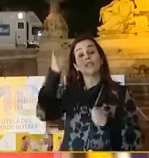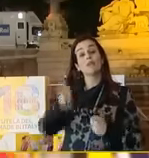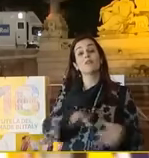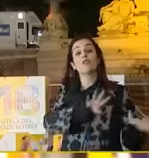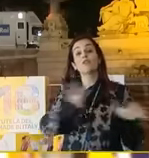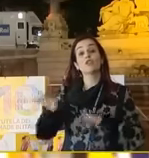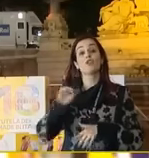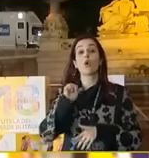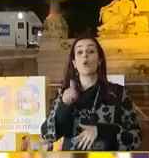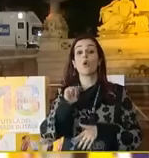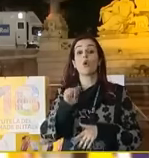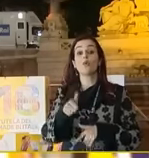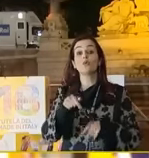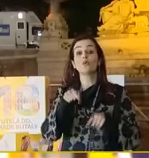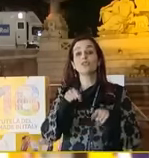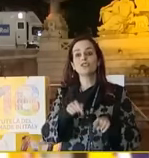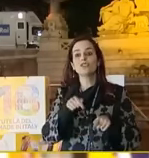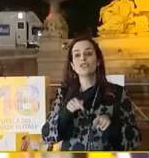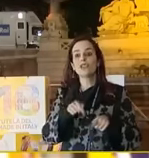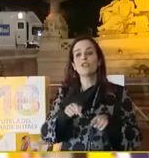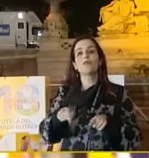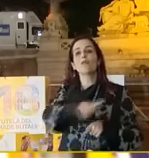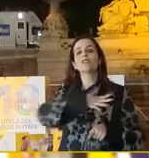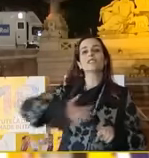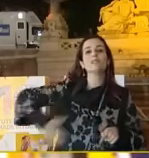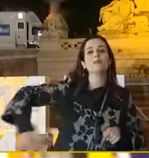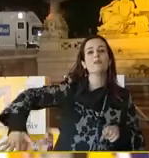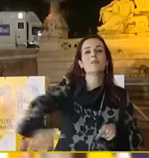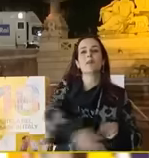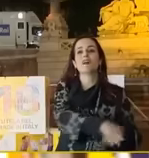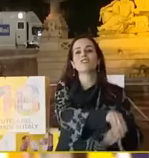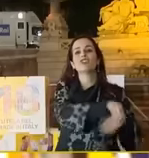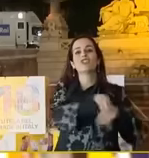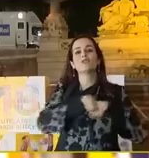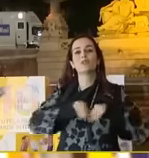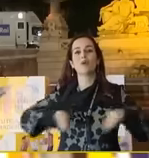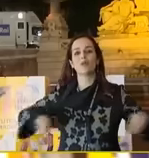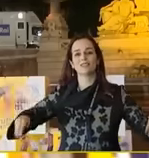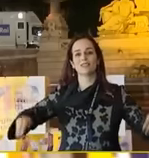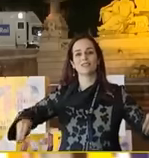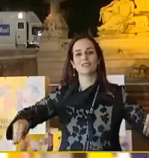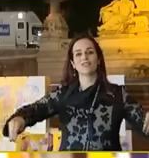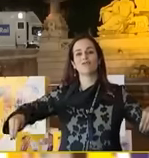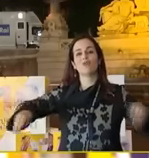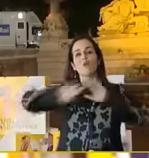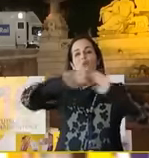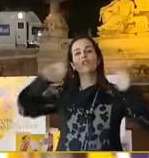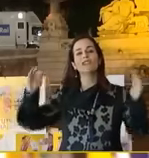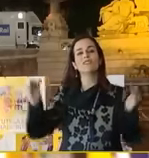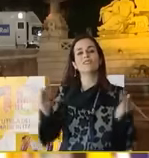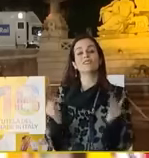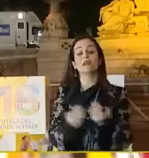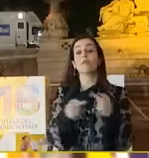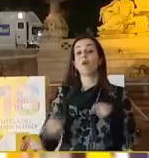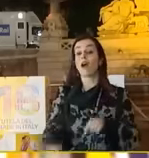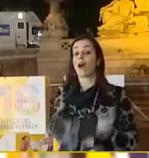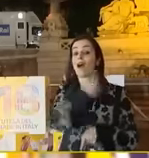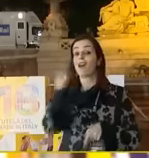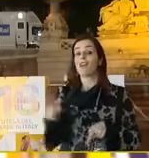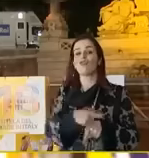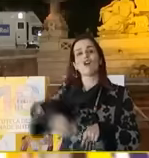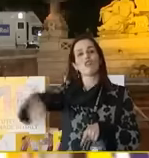si prenotò un posto allo spazio espositivo dell'Esposizione Universale, che quell'anno, nel 1911, si tenne a